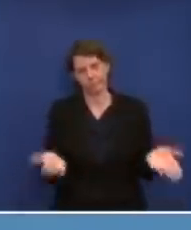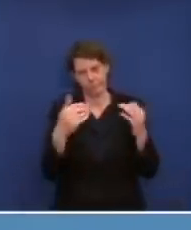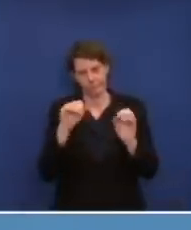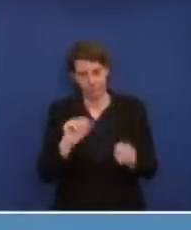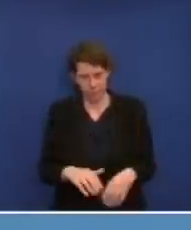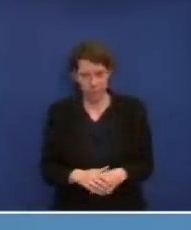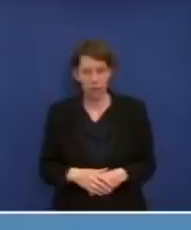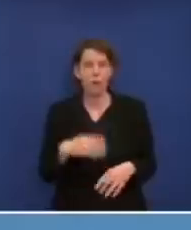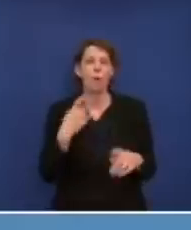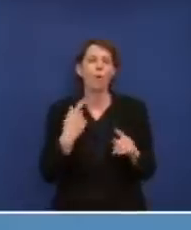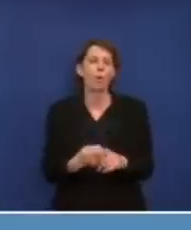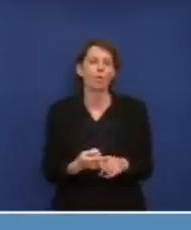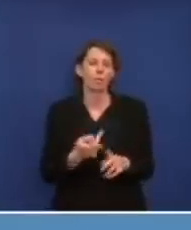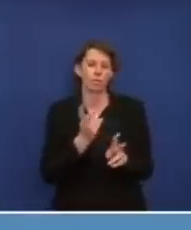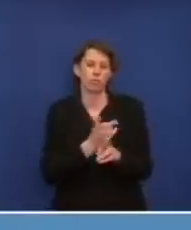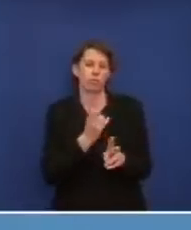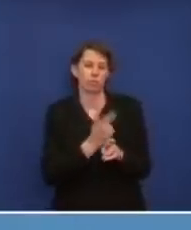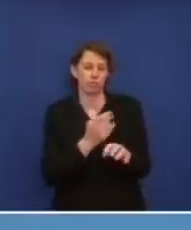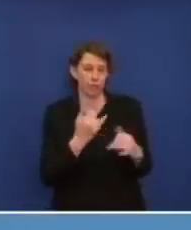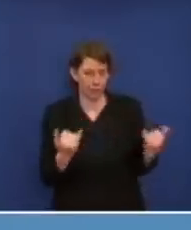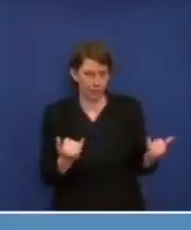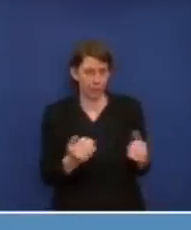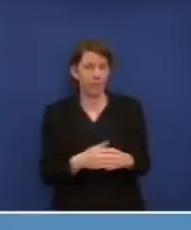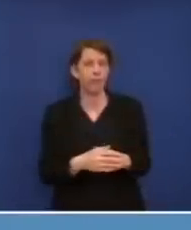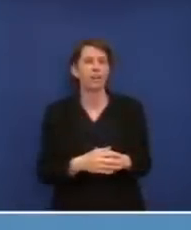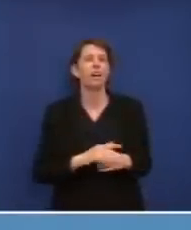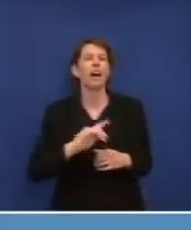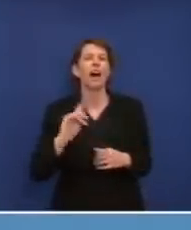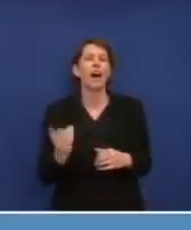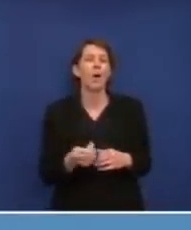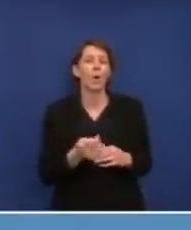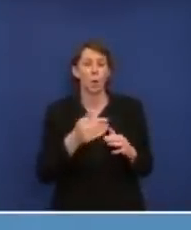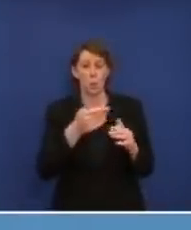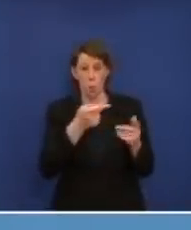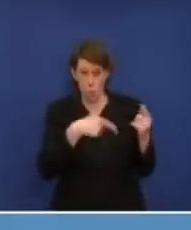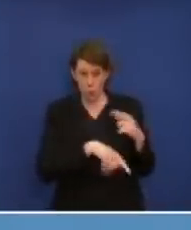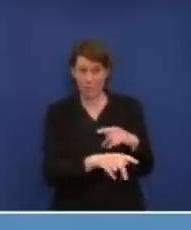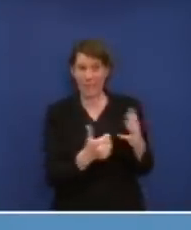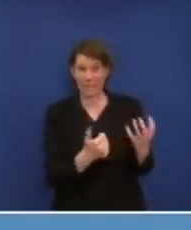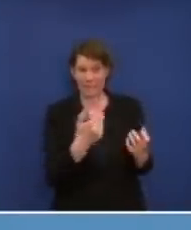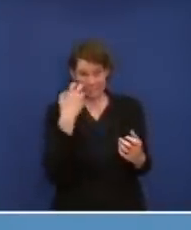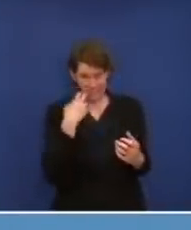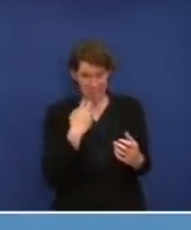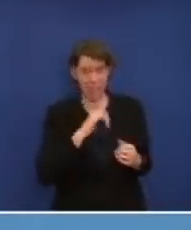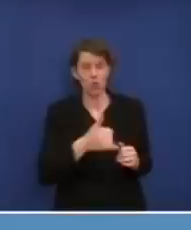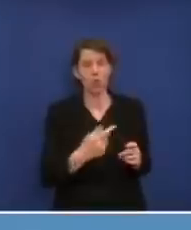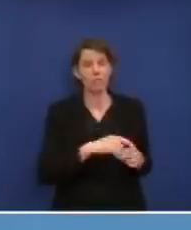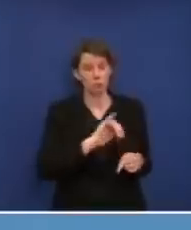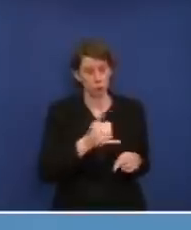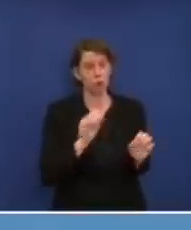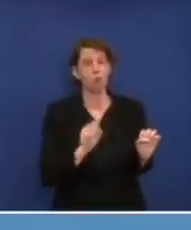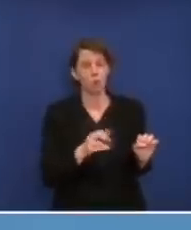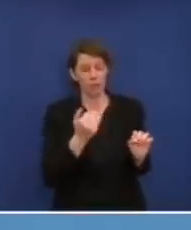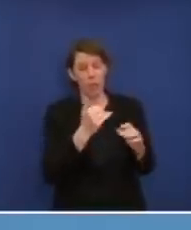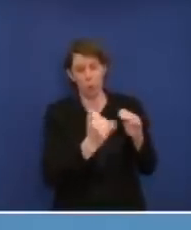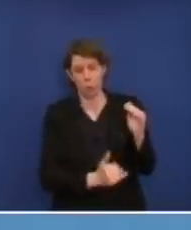weiterhin ist es halt eben so, dass auch für unter 60-Jährige eine Impfung mit Johnson & Johnson möglich